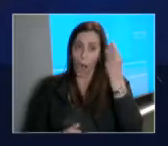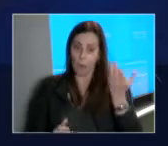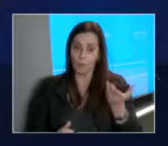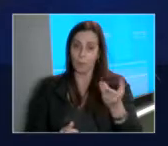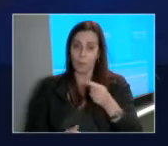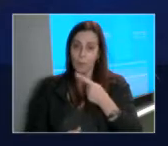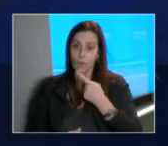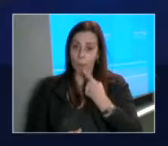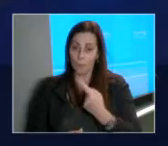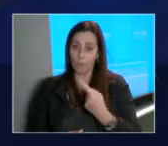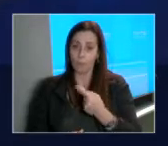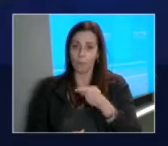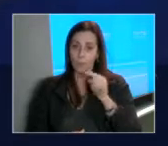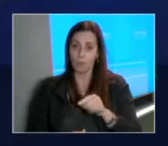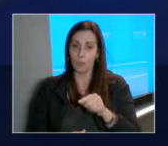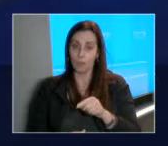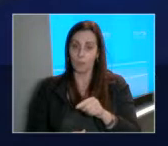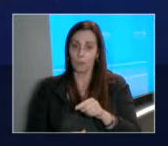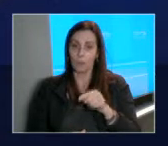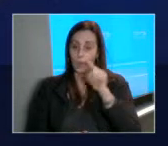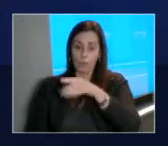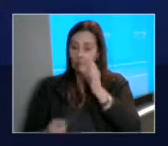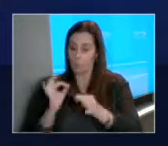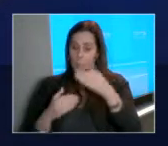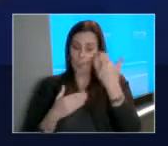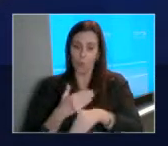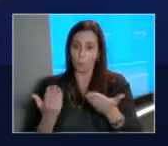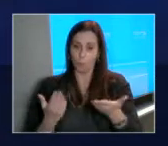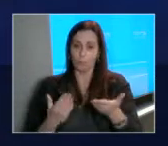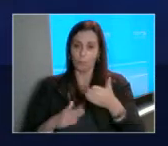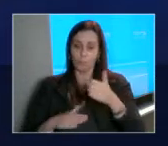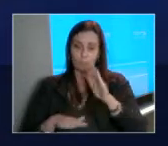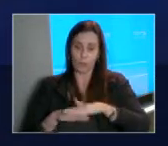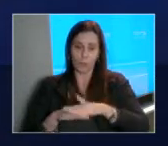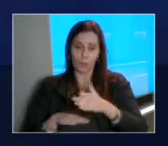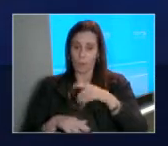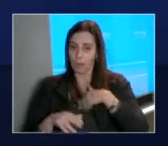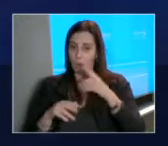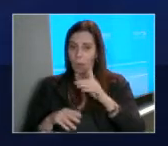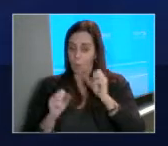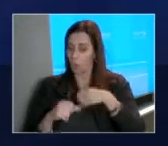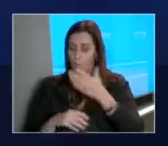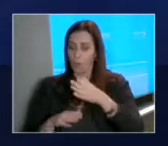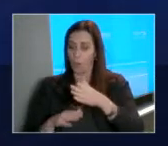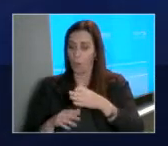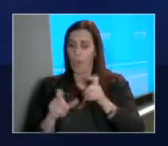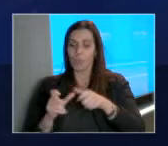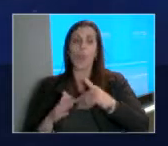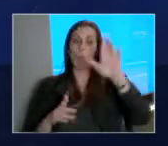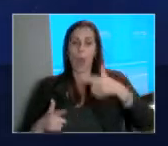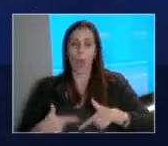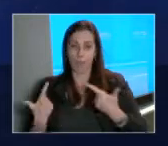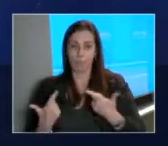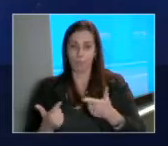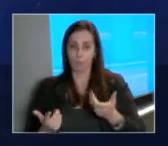בדרך כלל שמדברים על חסינות, זה שהוא יעמוד למשפט בתום כהונתו בתור חבר כנסת. אני בספק אם ייתנו לו חסינות מהותית